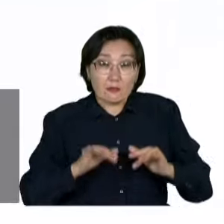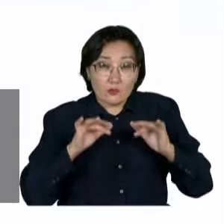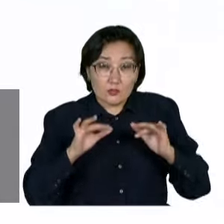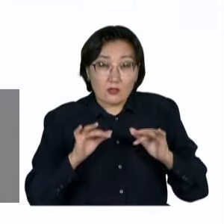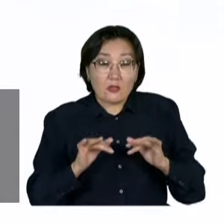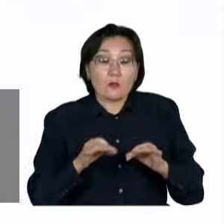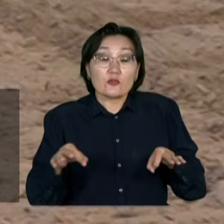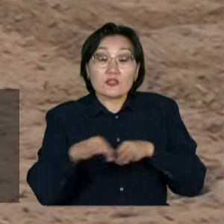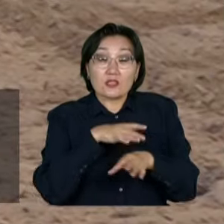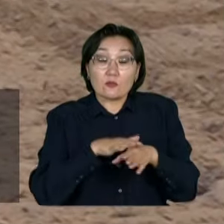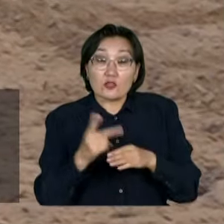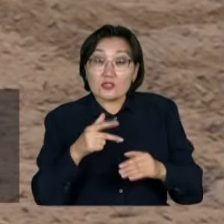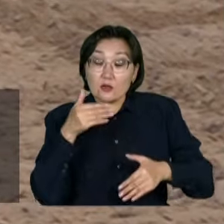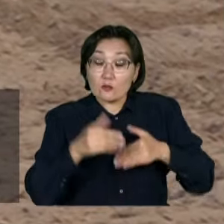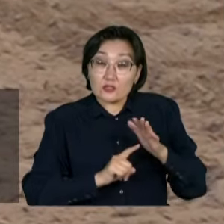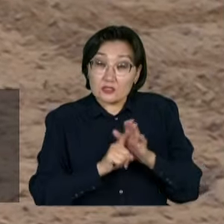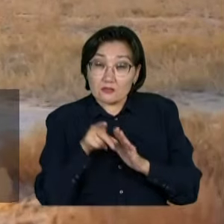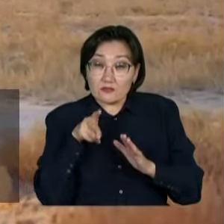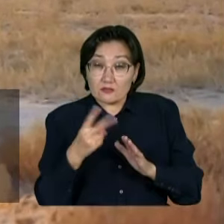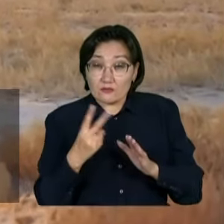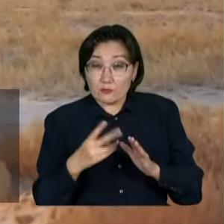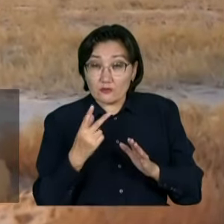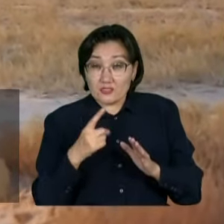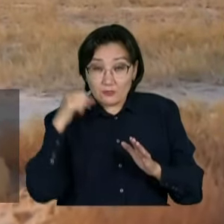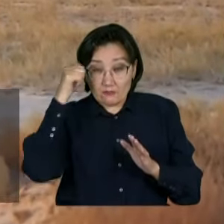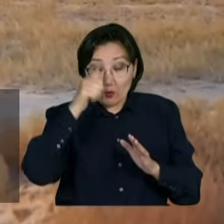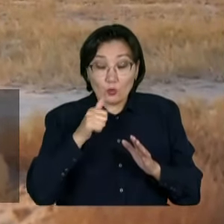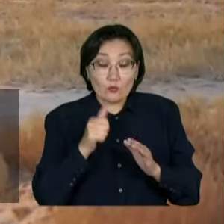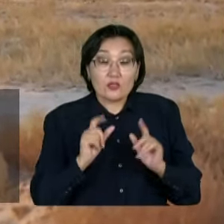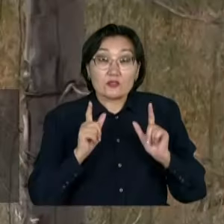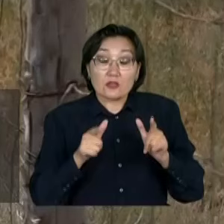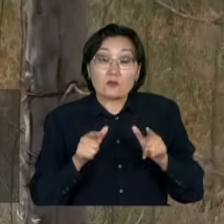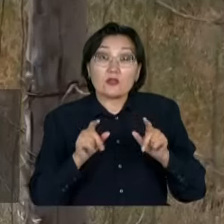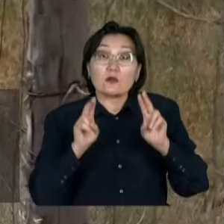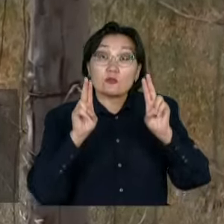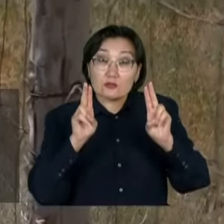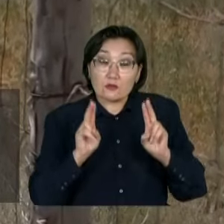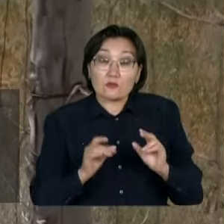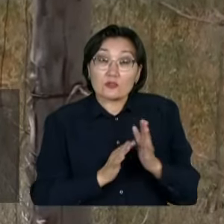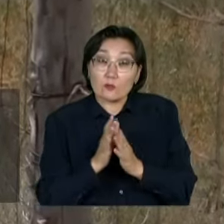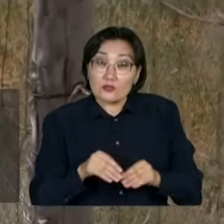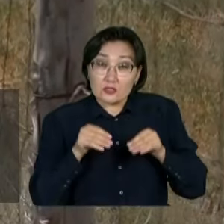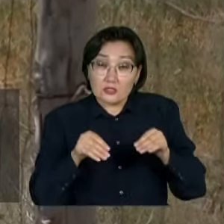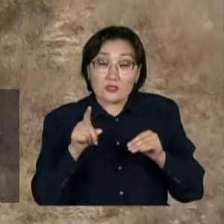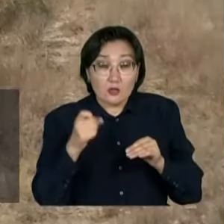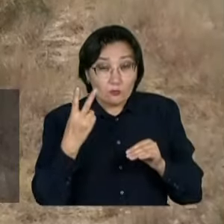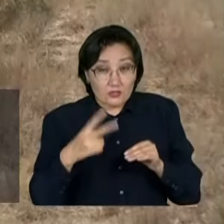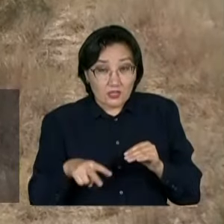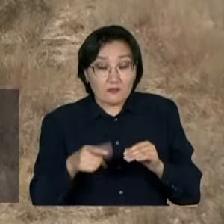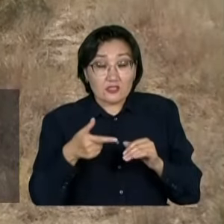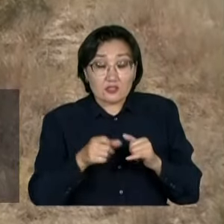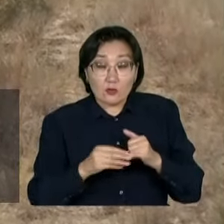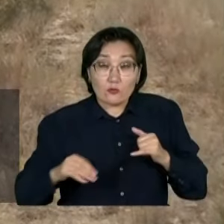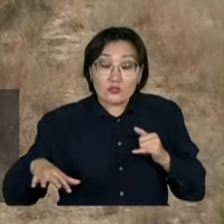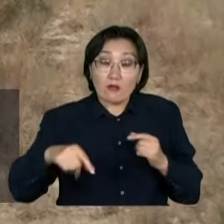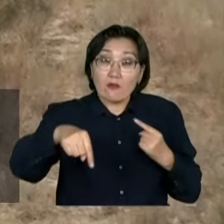Проект реализуется в 3 этапа и стартовал еще в 2021 году. Согласно нему, растения будут высажены на 120 гектарах